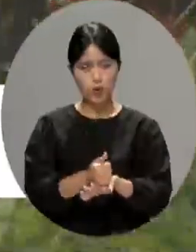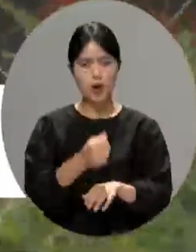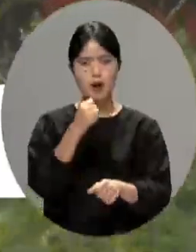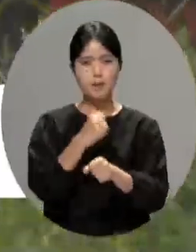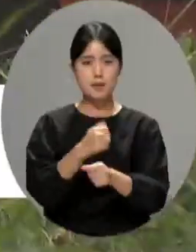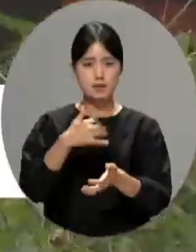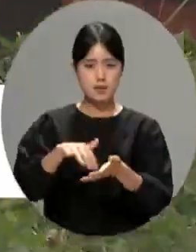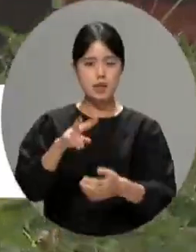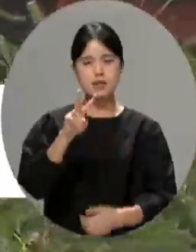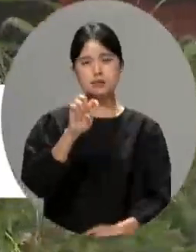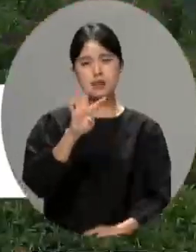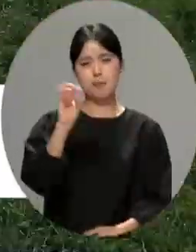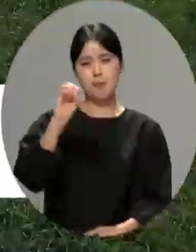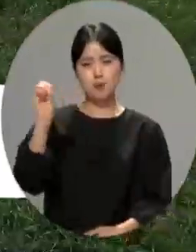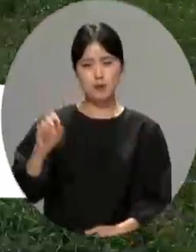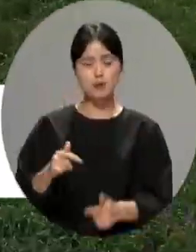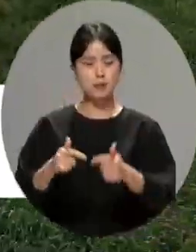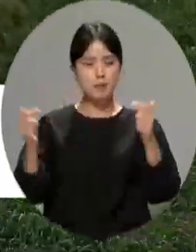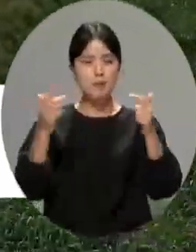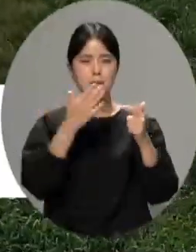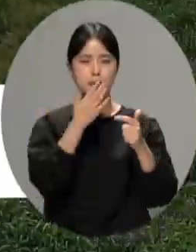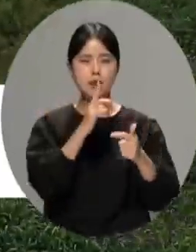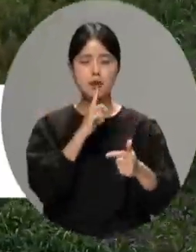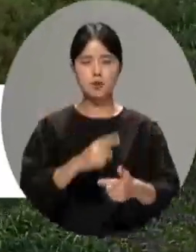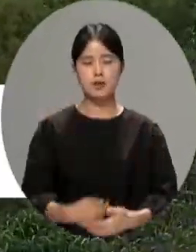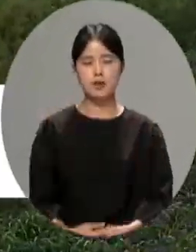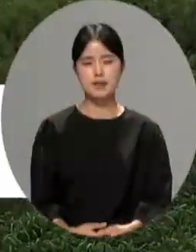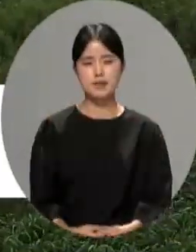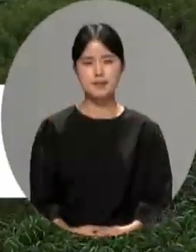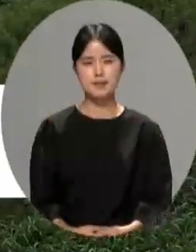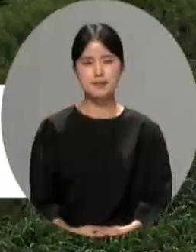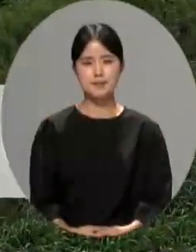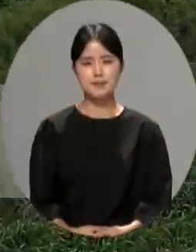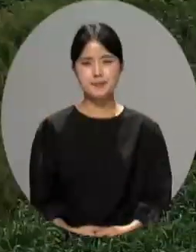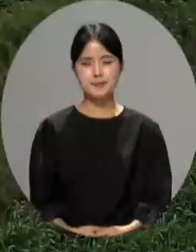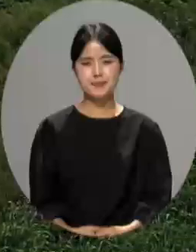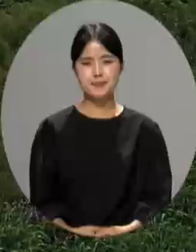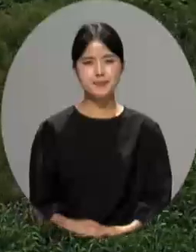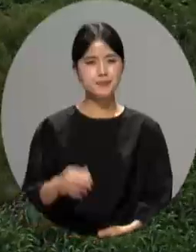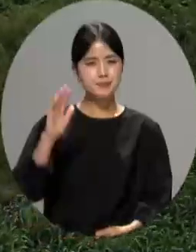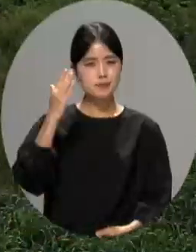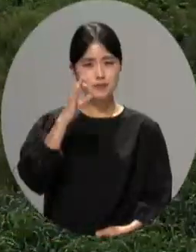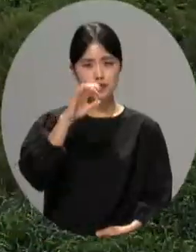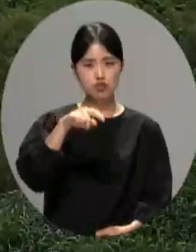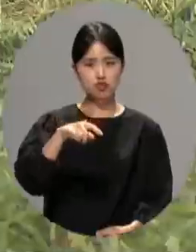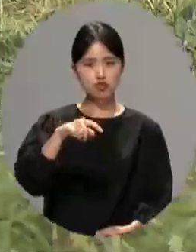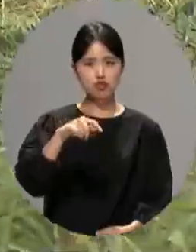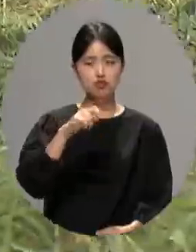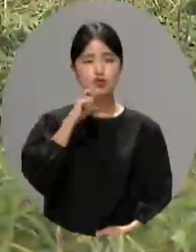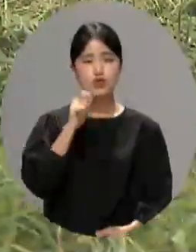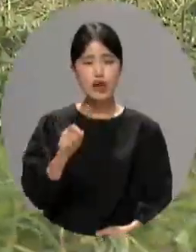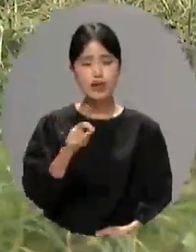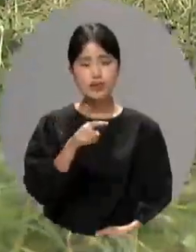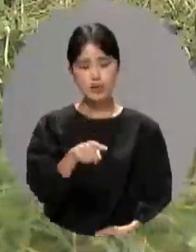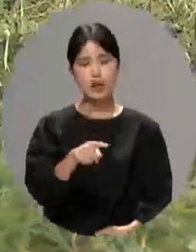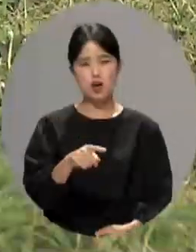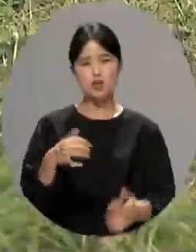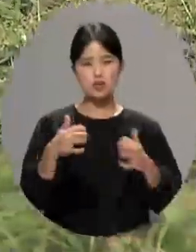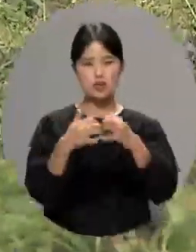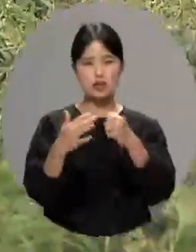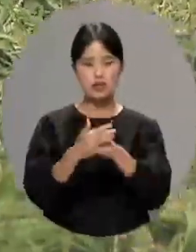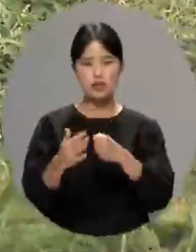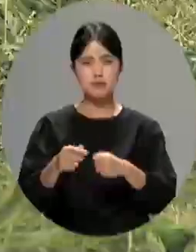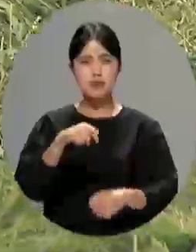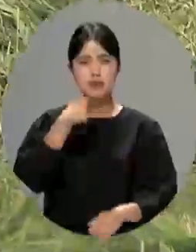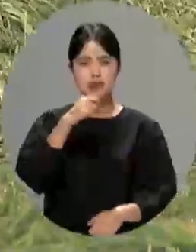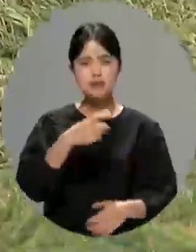24% 이상 높일 수 있는 것으로 확인됐다고 밝혔습니다 최근 우크라이나 전쟁으로 식량 안보에 대한 우려가